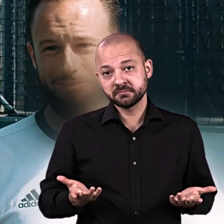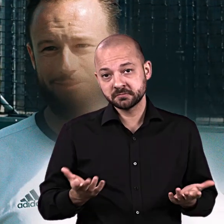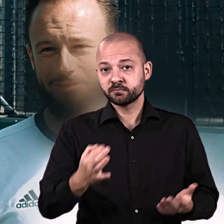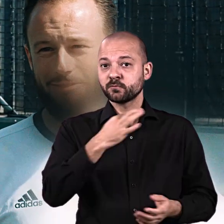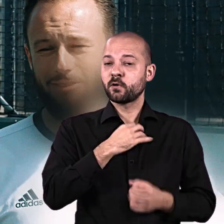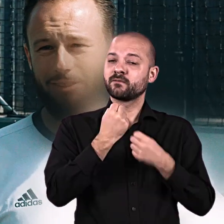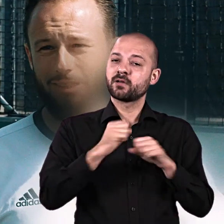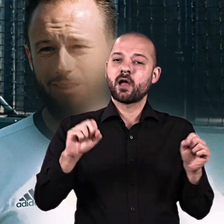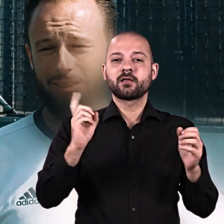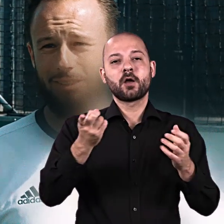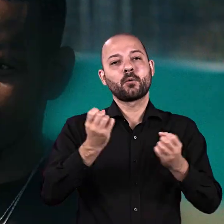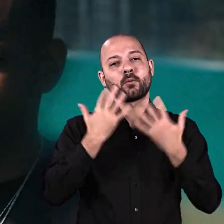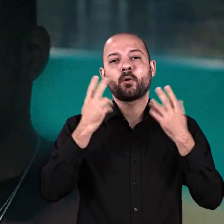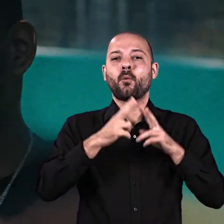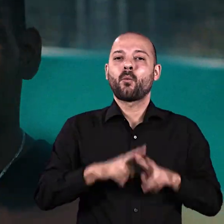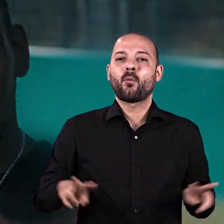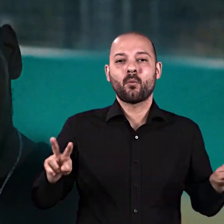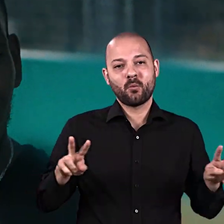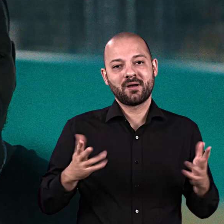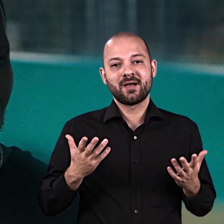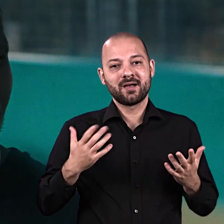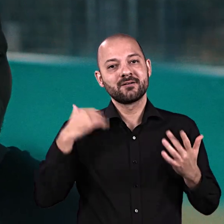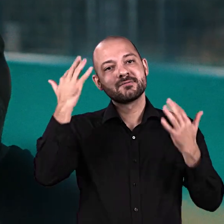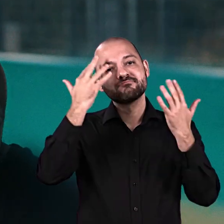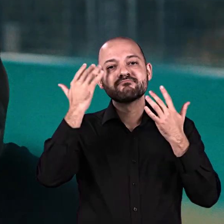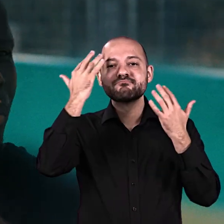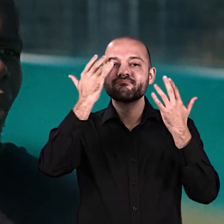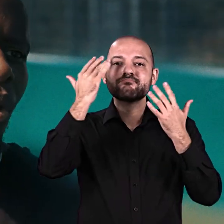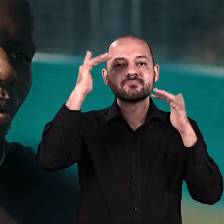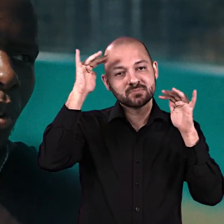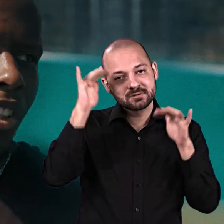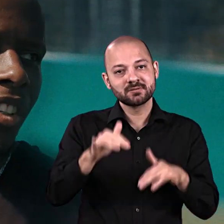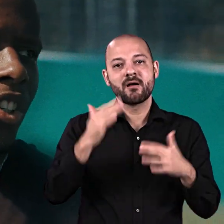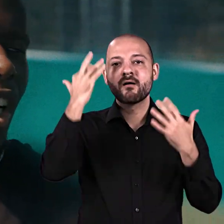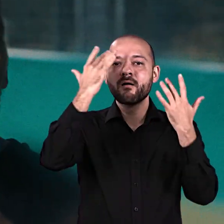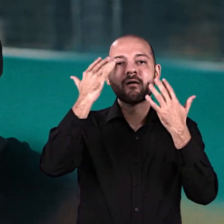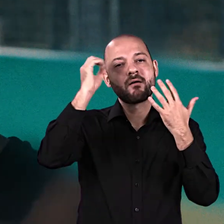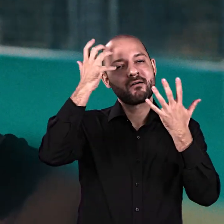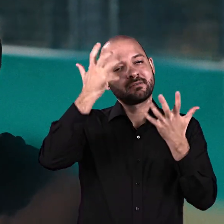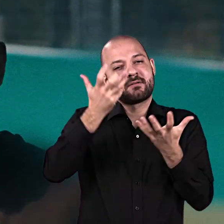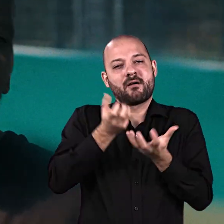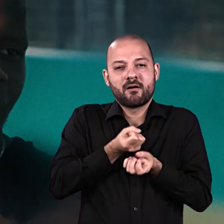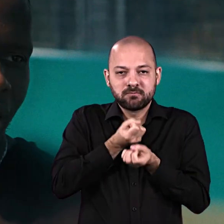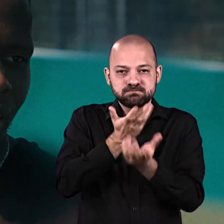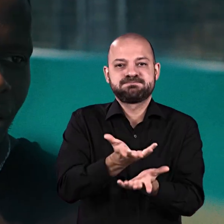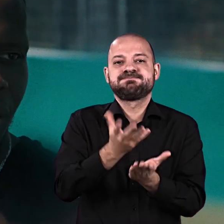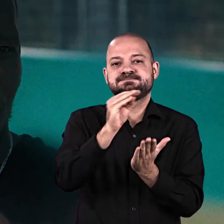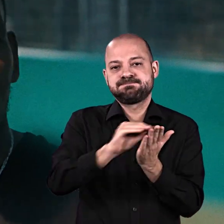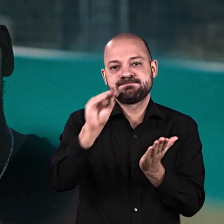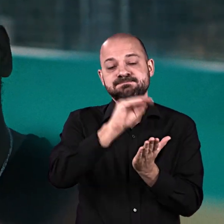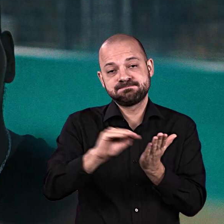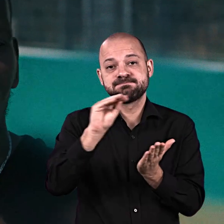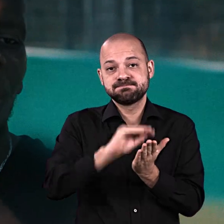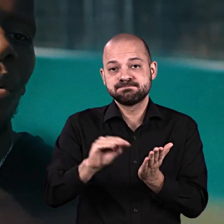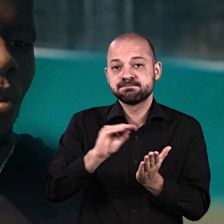das ist nicht interessant. Aber das gibt mir Freiheit und das gibt mir auch Ruhe, dass ich schreibe, wenn es nur meine Gedanken sind, dass